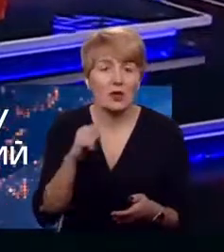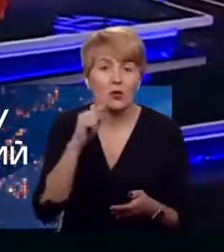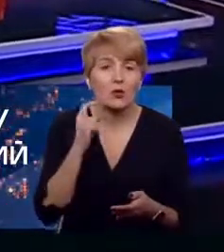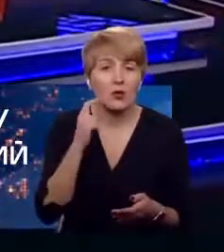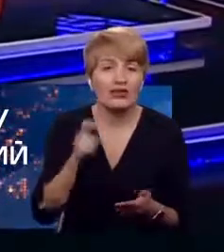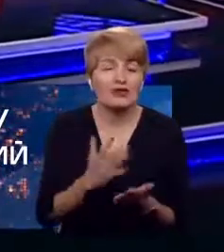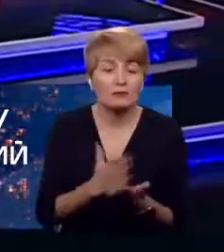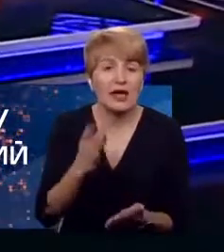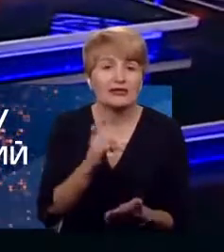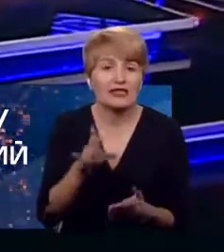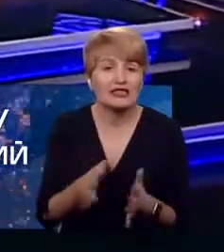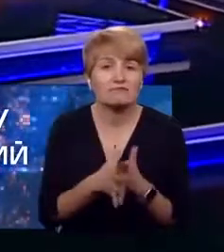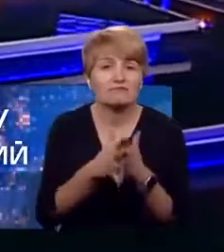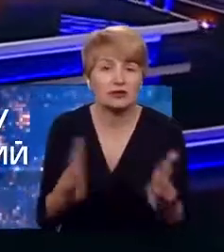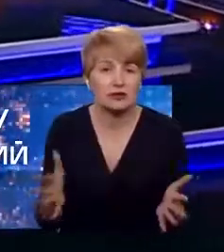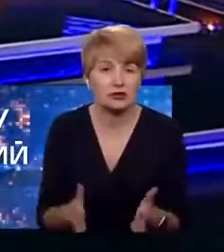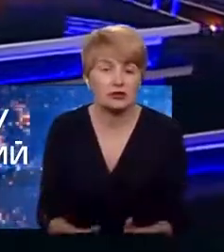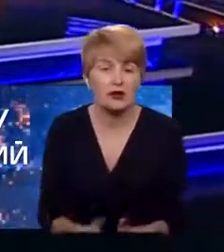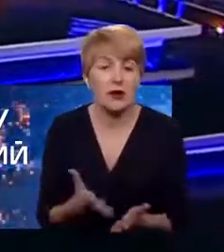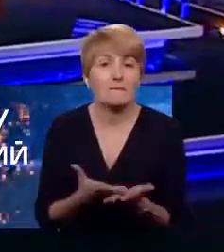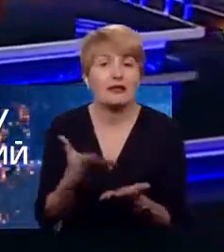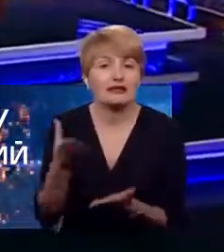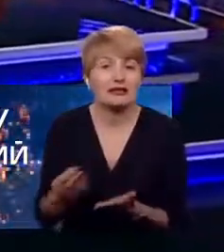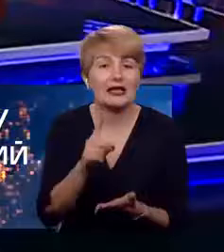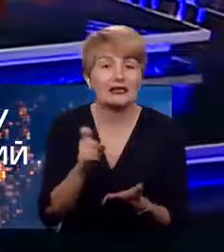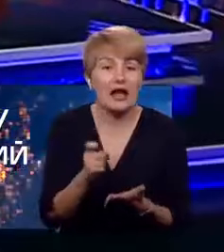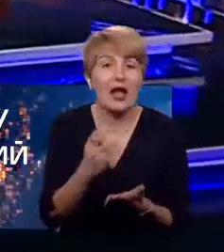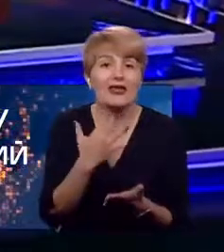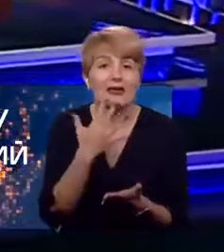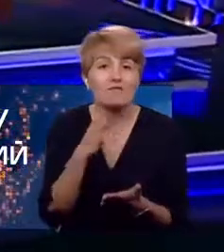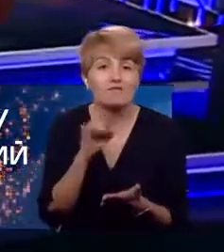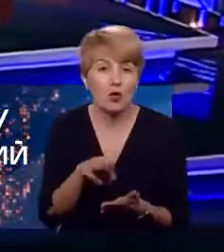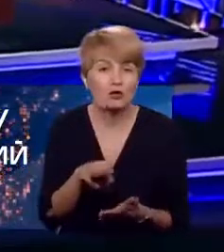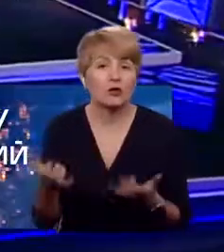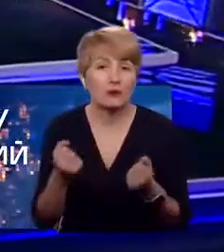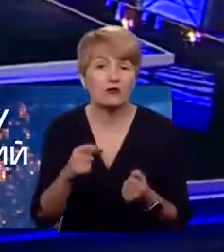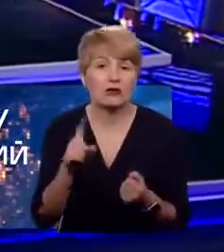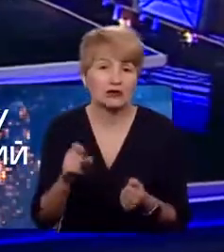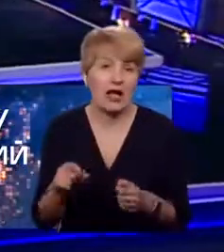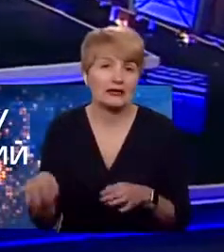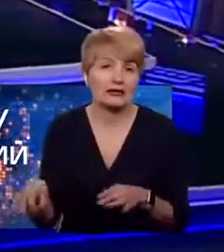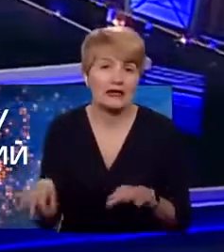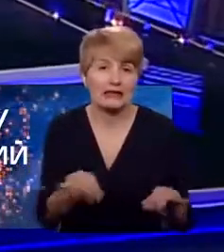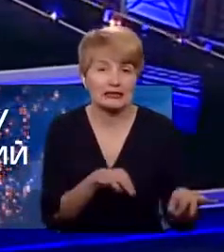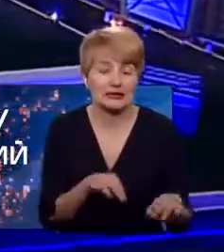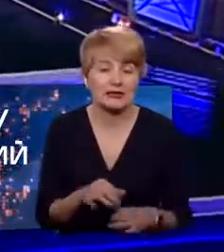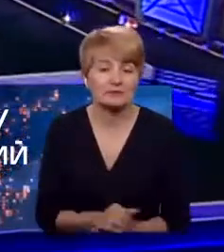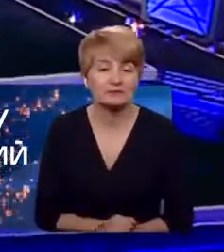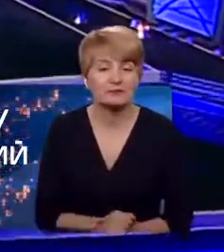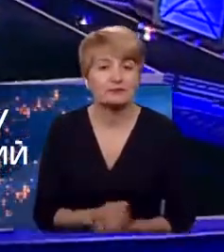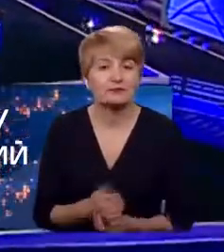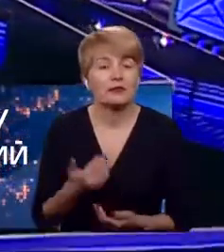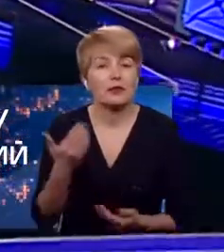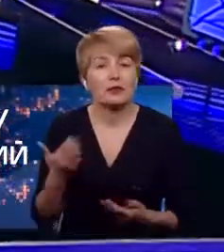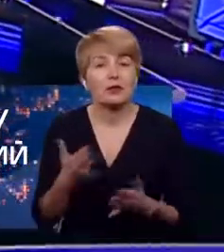Україна в 5 разів більше платила за імпорт газу, ніж отримувала за тару балансу відносин, про який так часто